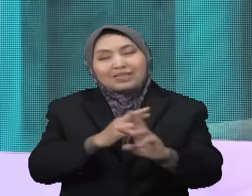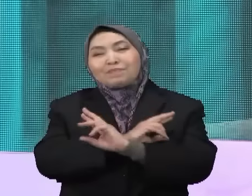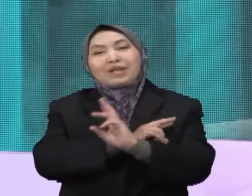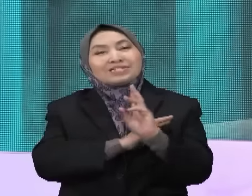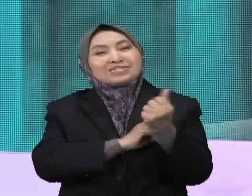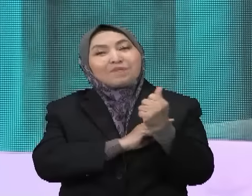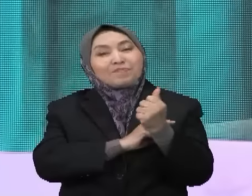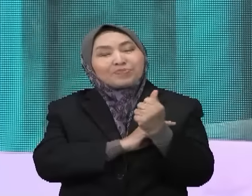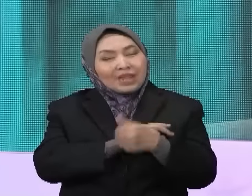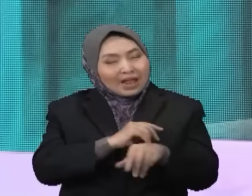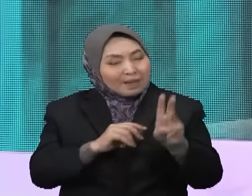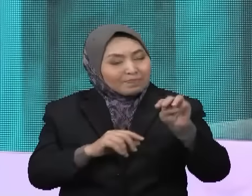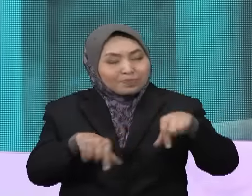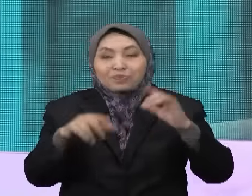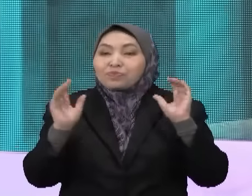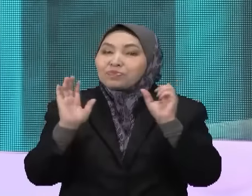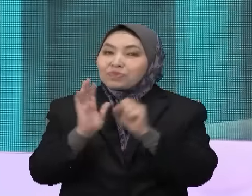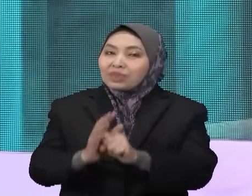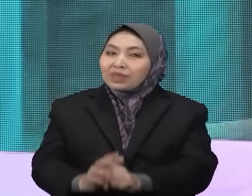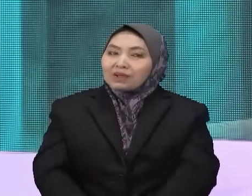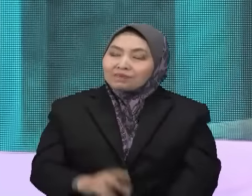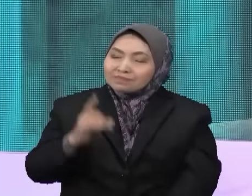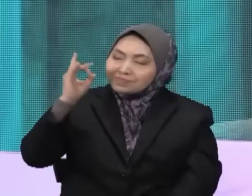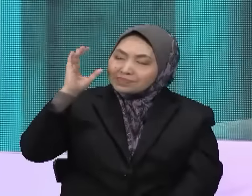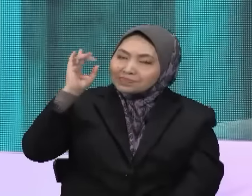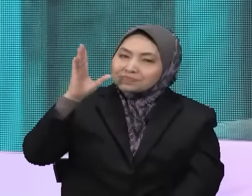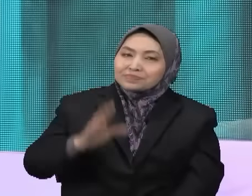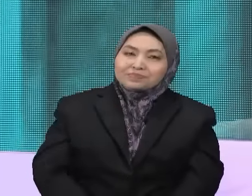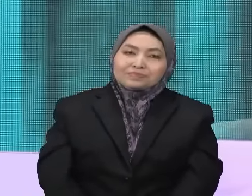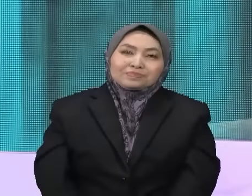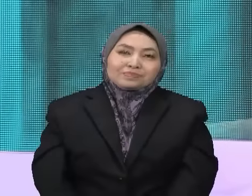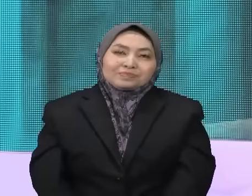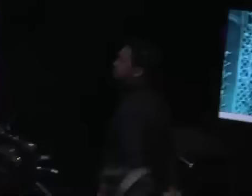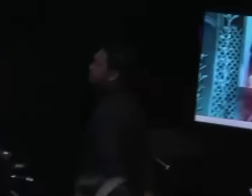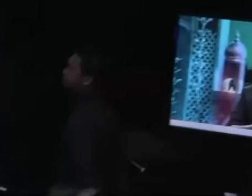dahulu sebentar. My Quran Time, Quran Salat Infaq, insyaAllah.